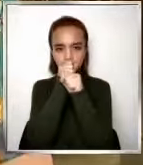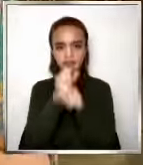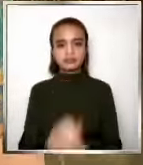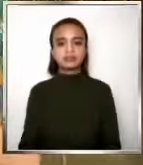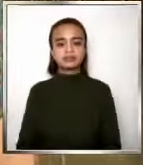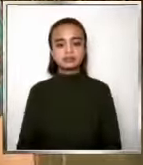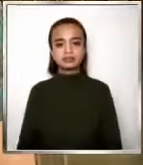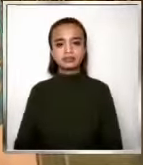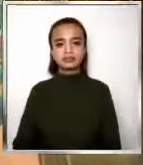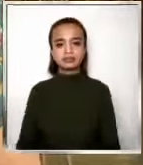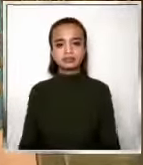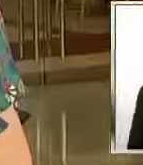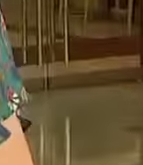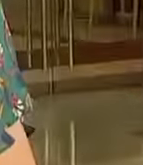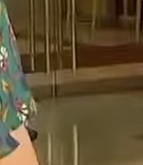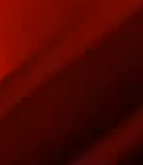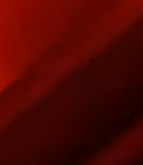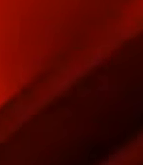Susunod!